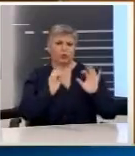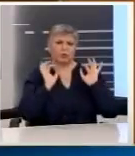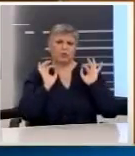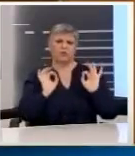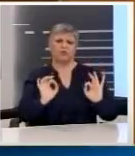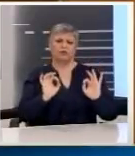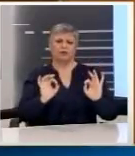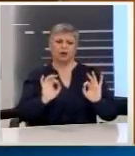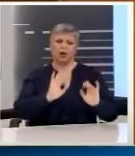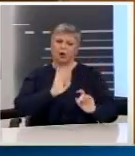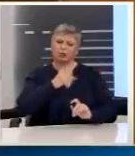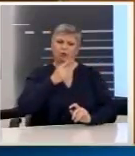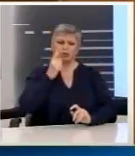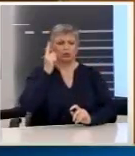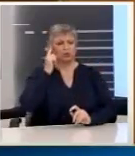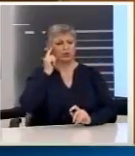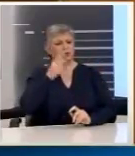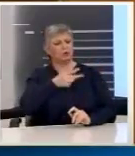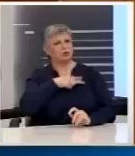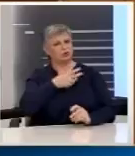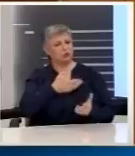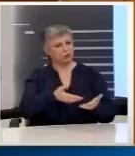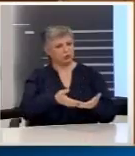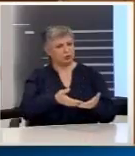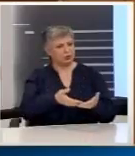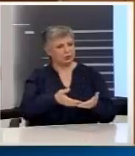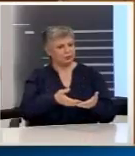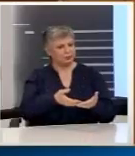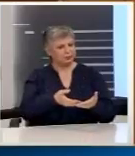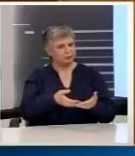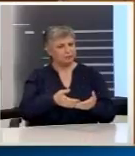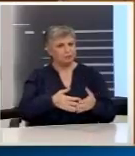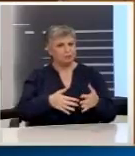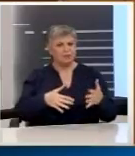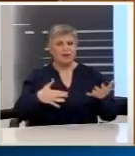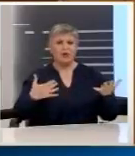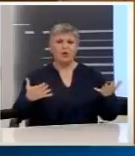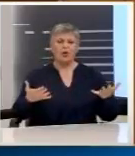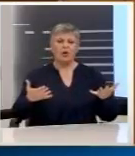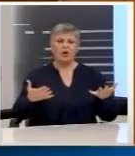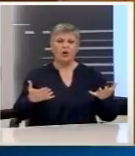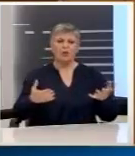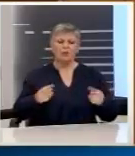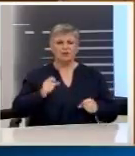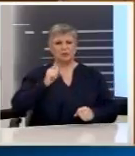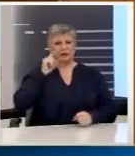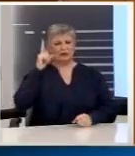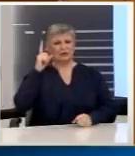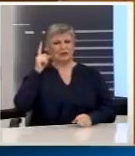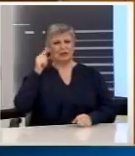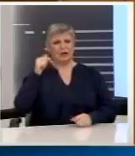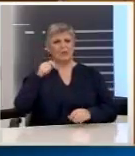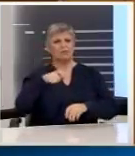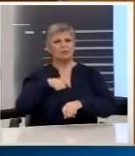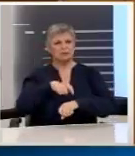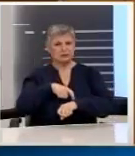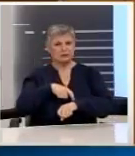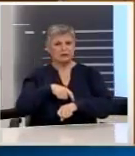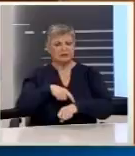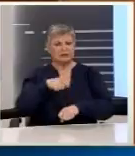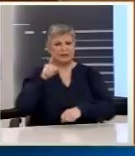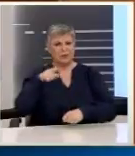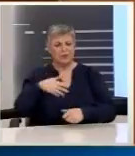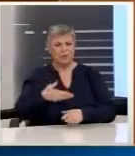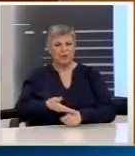συμφέρον. Σήμερα όμως, σαν να θέλετε να μας αποδείξετε ότι αυτό δεν